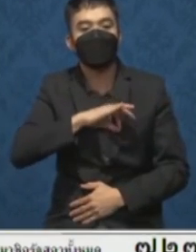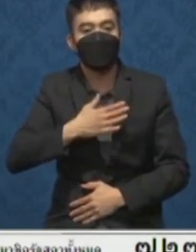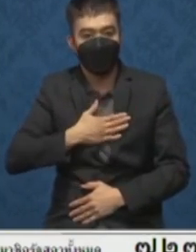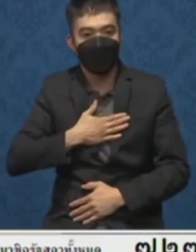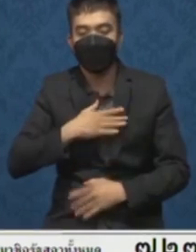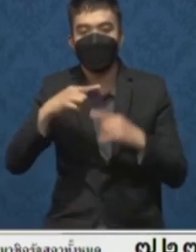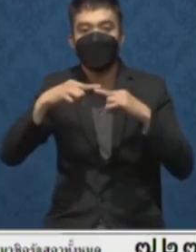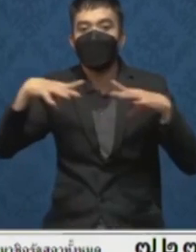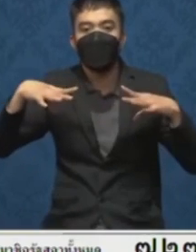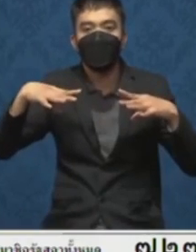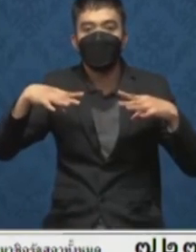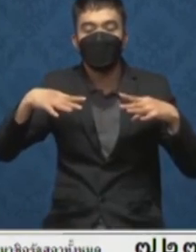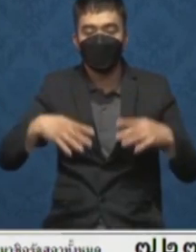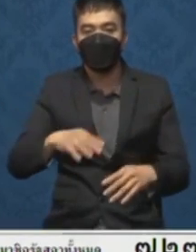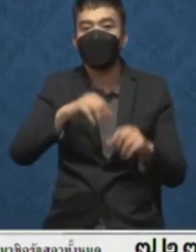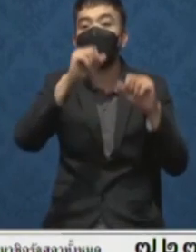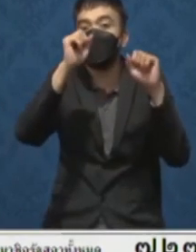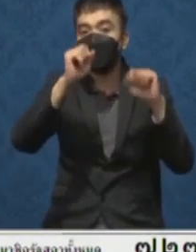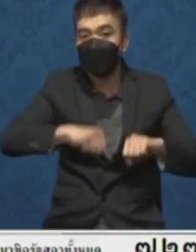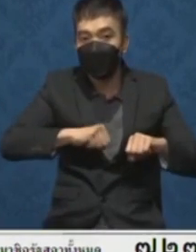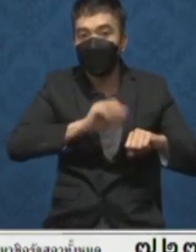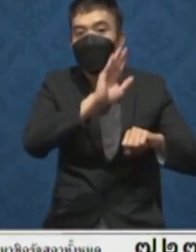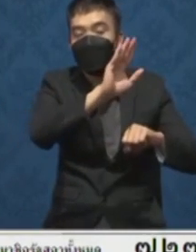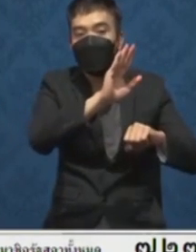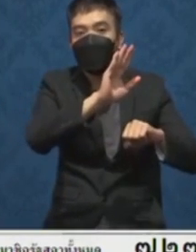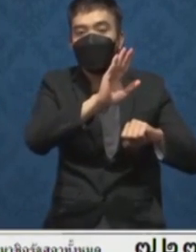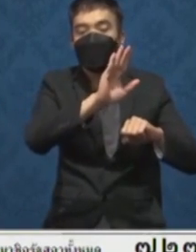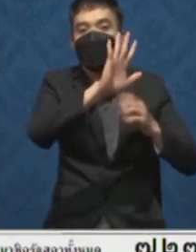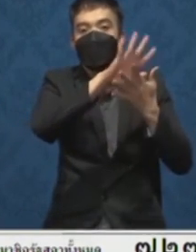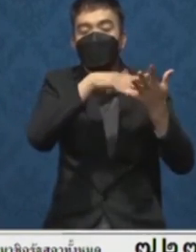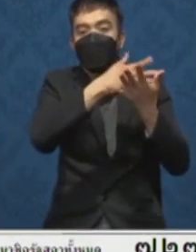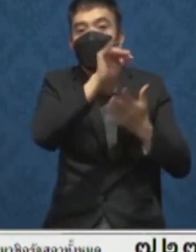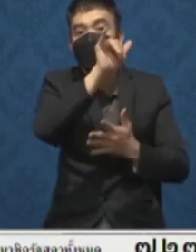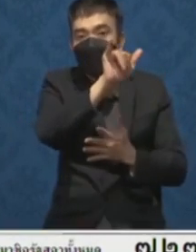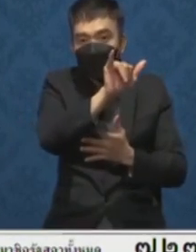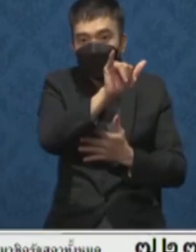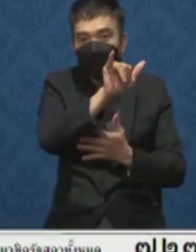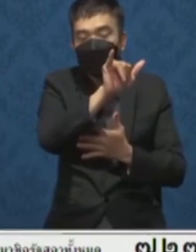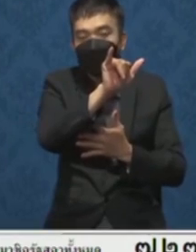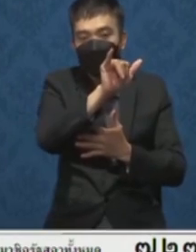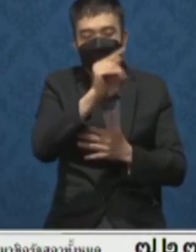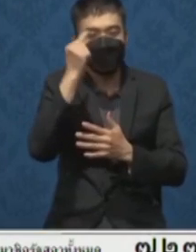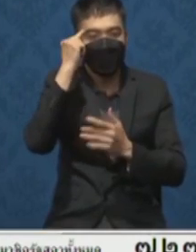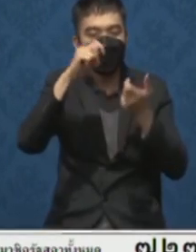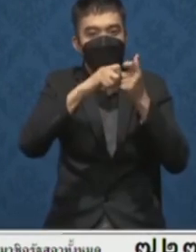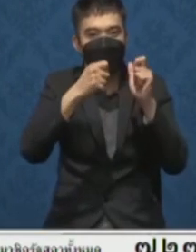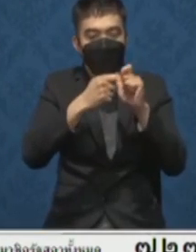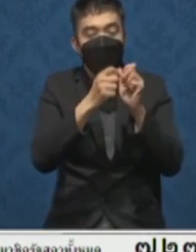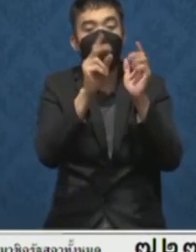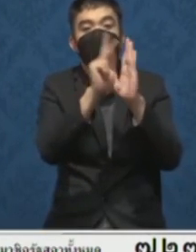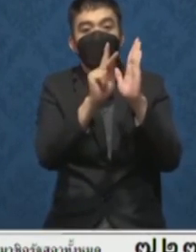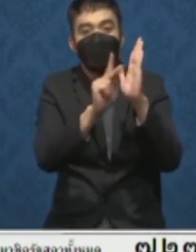มติของขนมการสมาราร จะมีปัญหาใเชิงรัฐมนูนต่ไปในอนาคตหรือมายอย่ไร